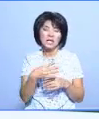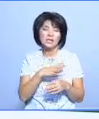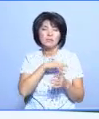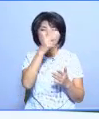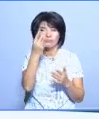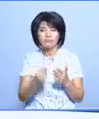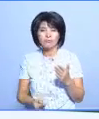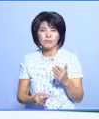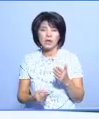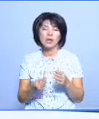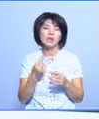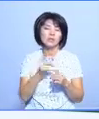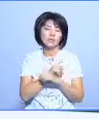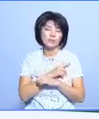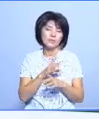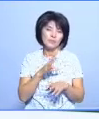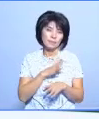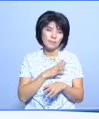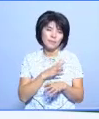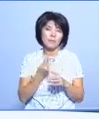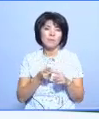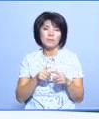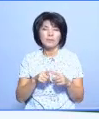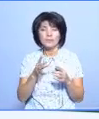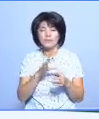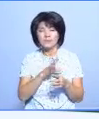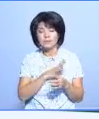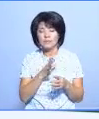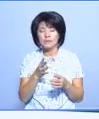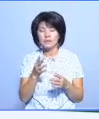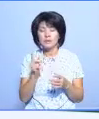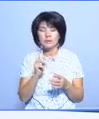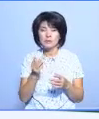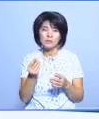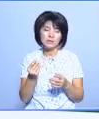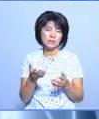айтуынша, бұрынғы тәртіп сақшысы Әбіловтен 1 жылға жуық уақыт бойы ақша талап еткен.